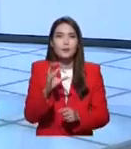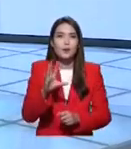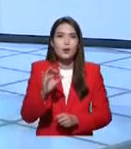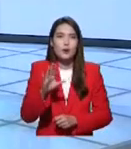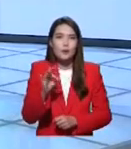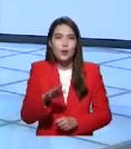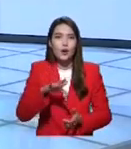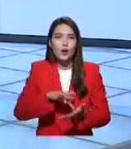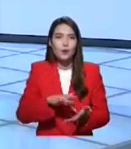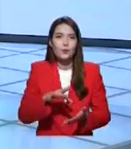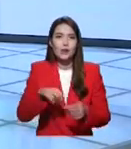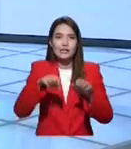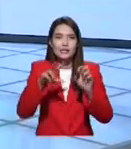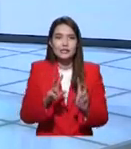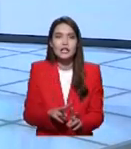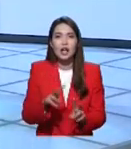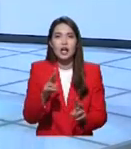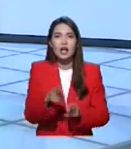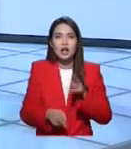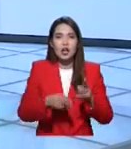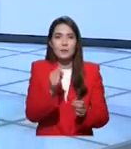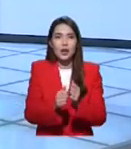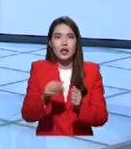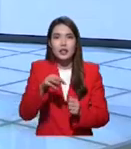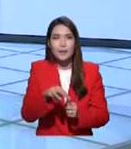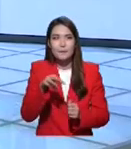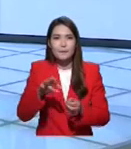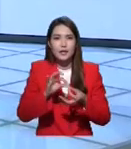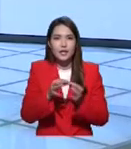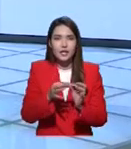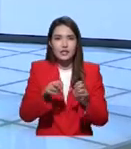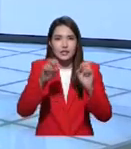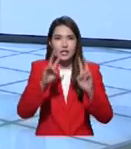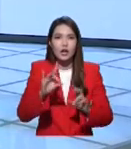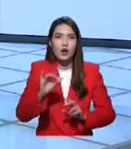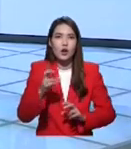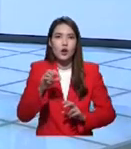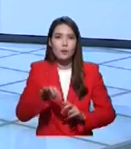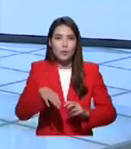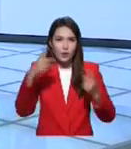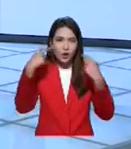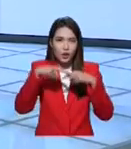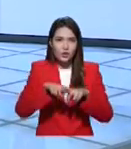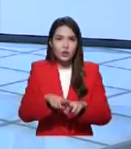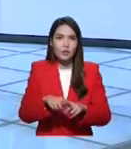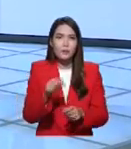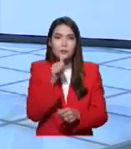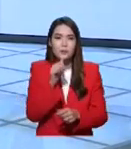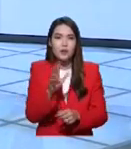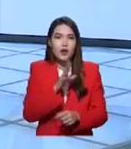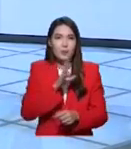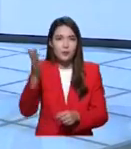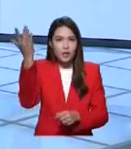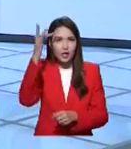орталығына буындарға жасалатын оталарды әрбір миллиметрге дөп түсетін арнайы робот-техникалық жабдығы жеткізілді.